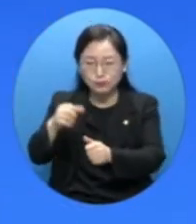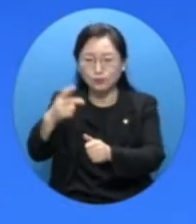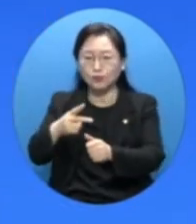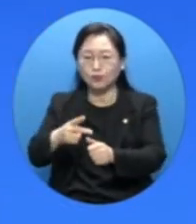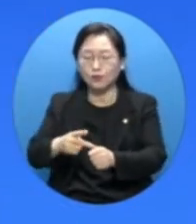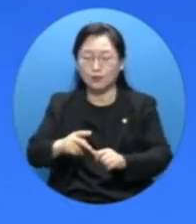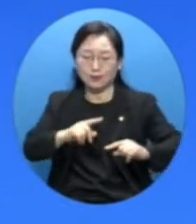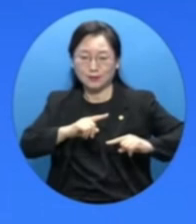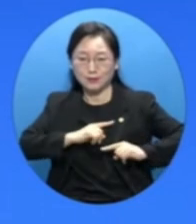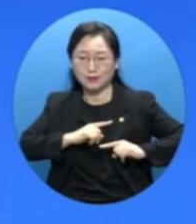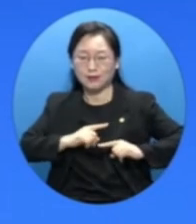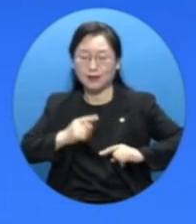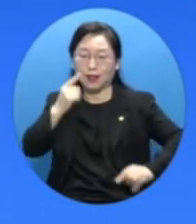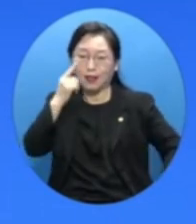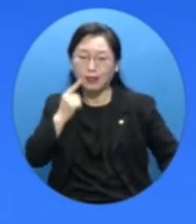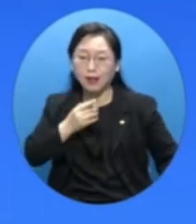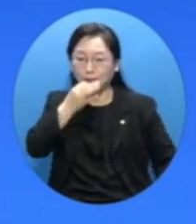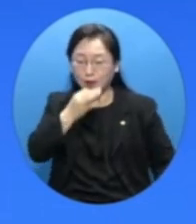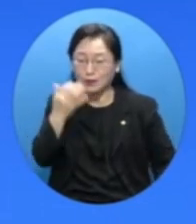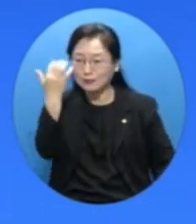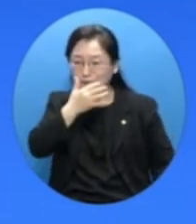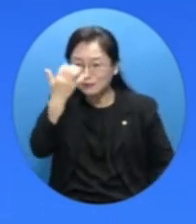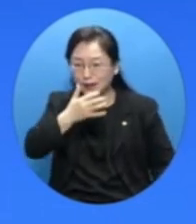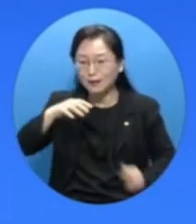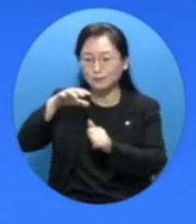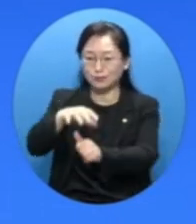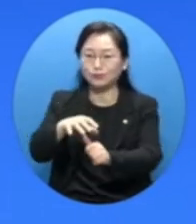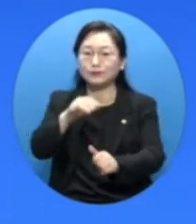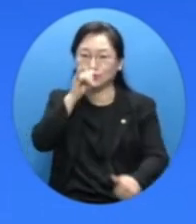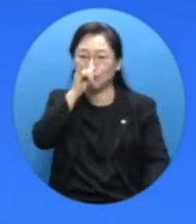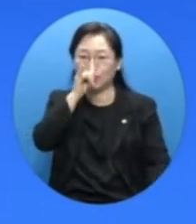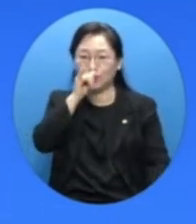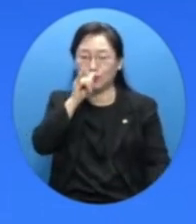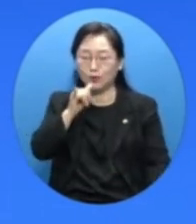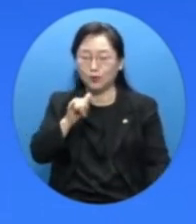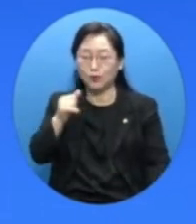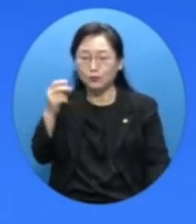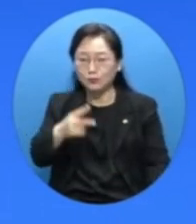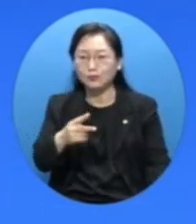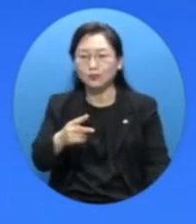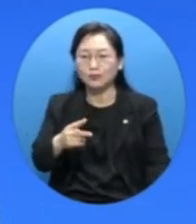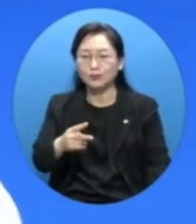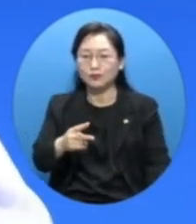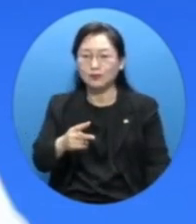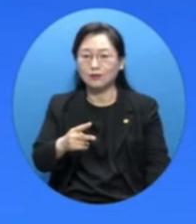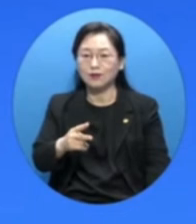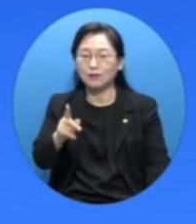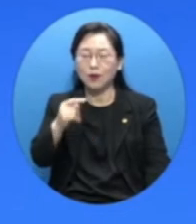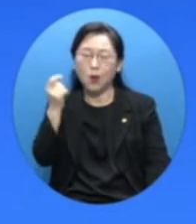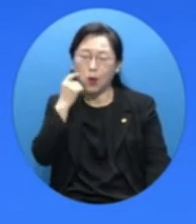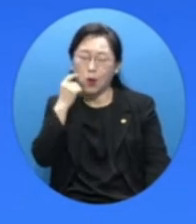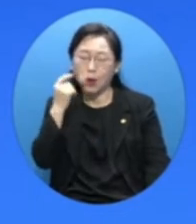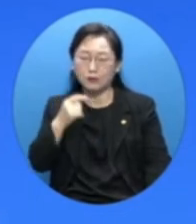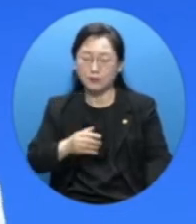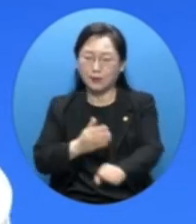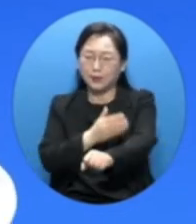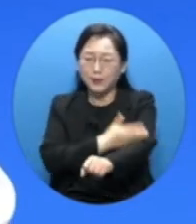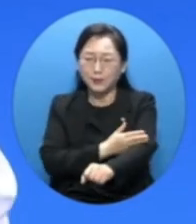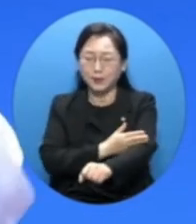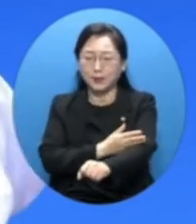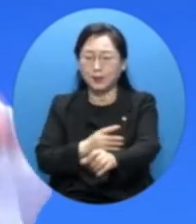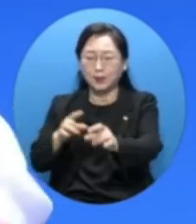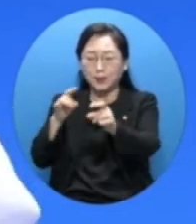세상 명예에 탐욕에 음란에 포로가 된 사람도 있습니다. 뿐만 아니라 거지정의 포로가 되어서 입만 열면 거짓말을